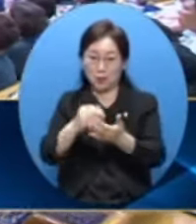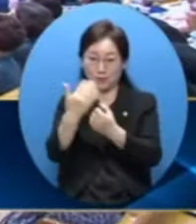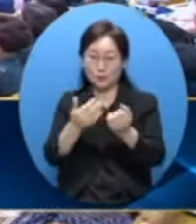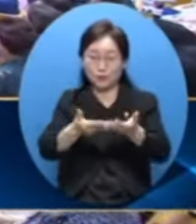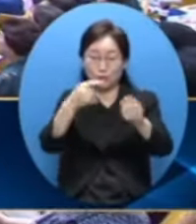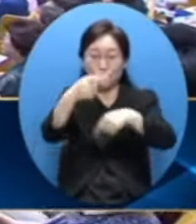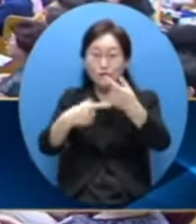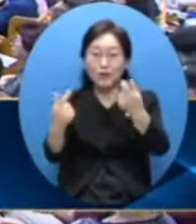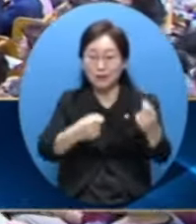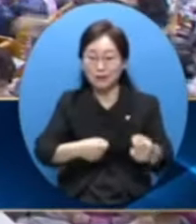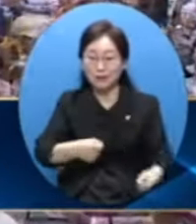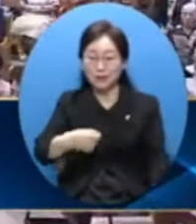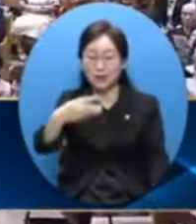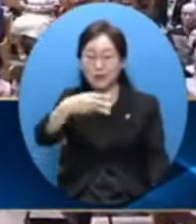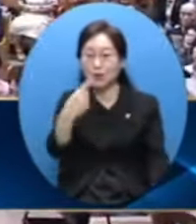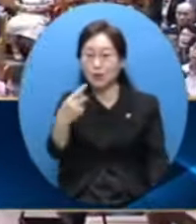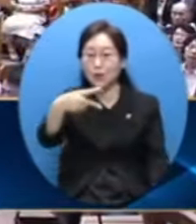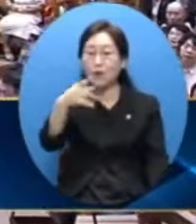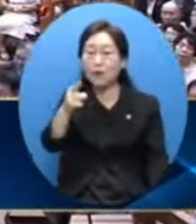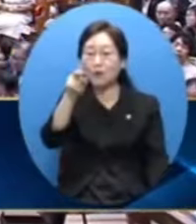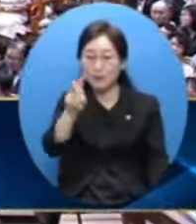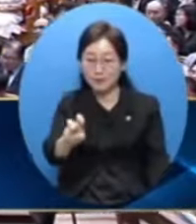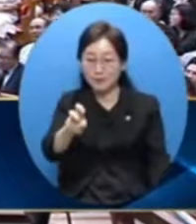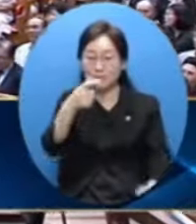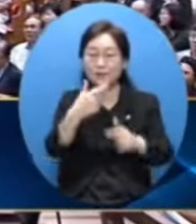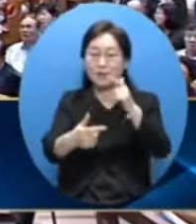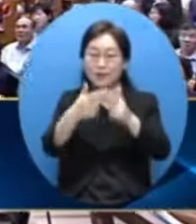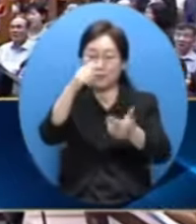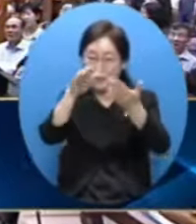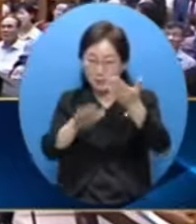크게 따라해 주시기 바랍니다. 로뎀나무 아래서,